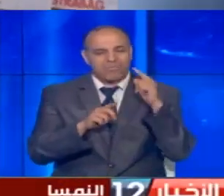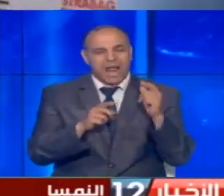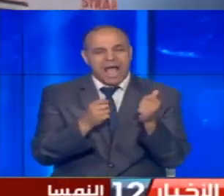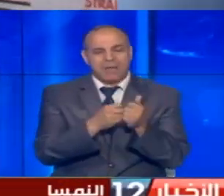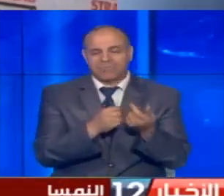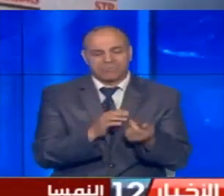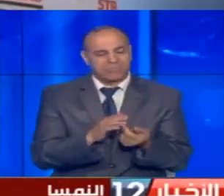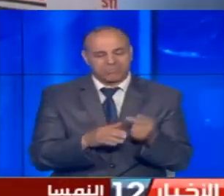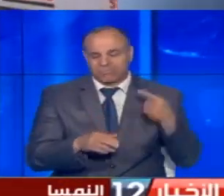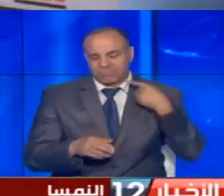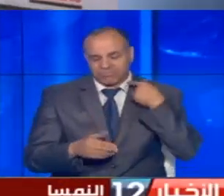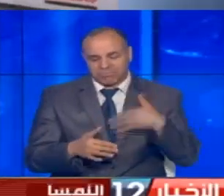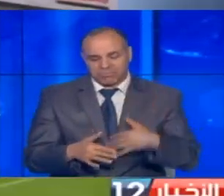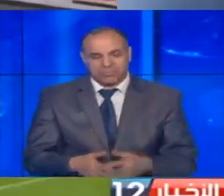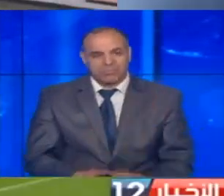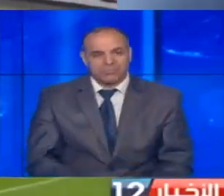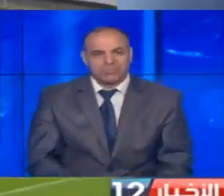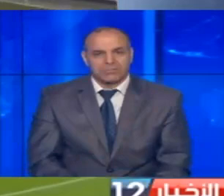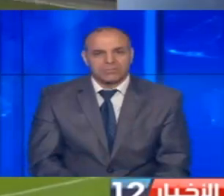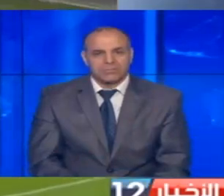نهائيات روسيا.